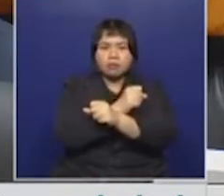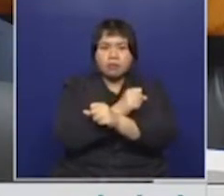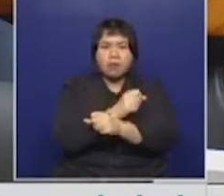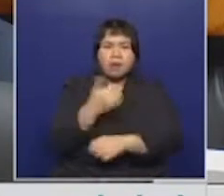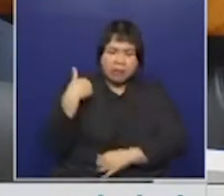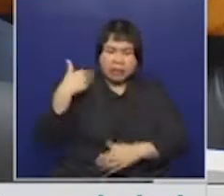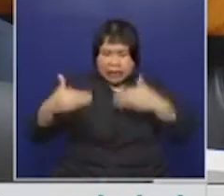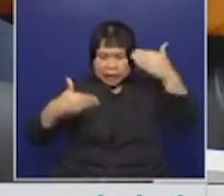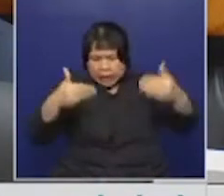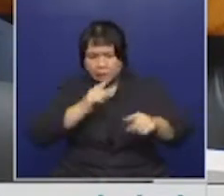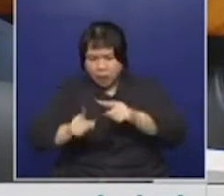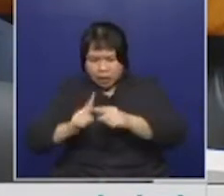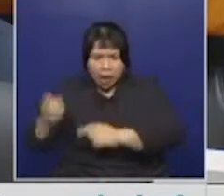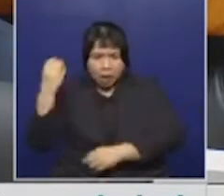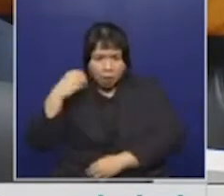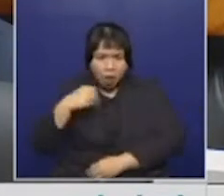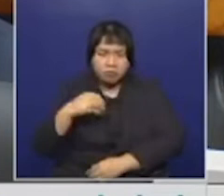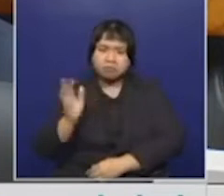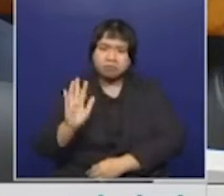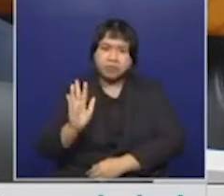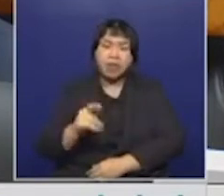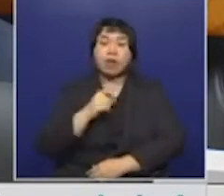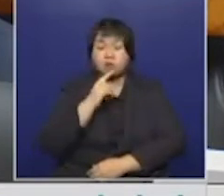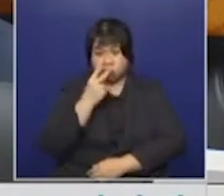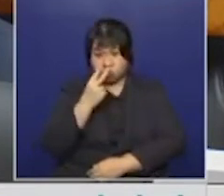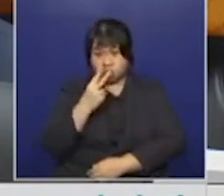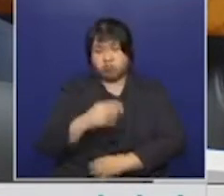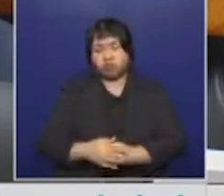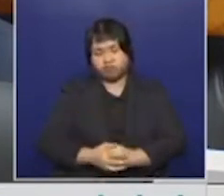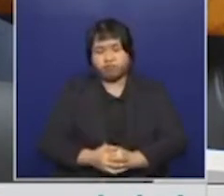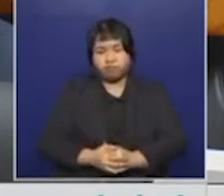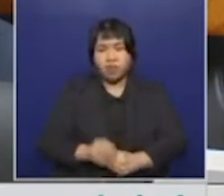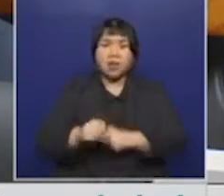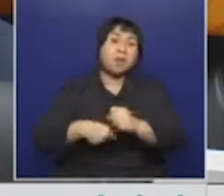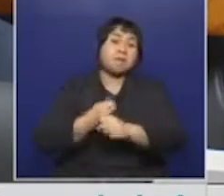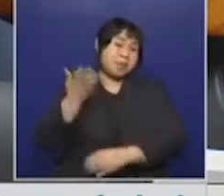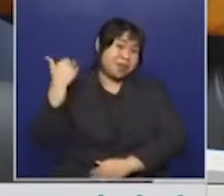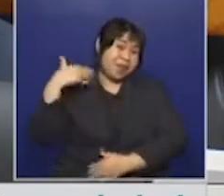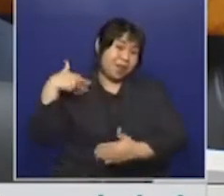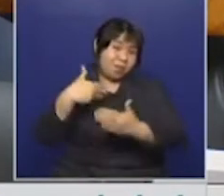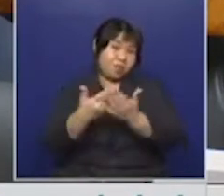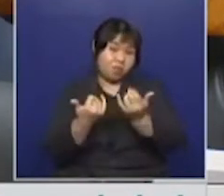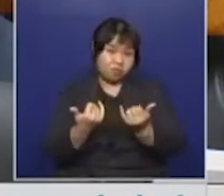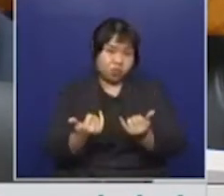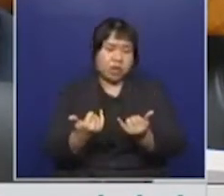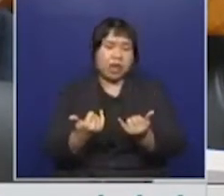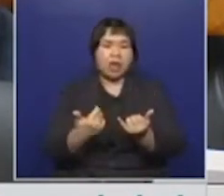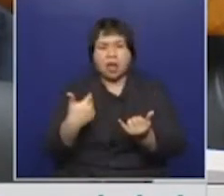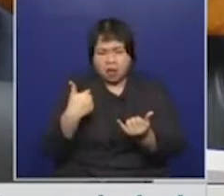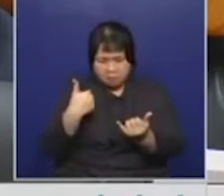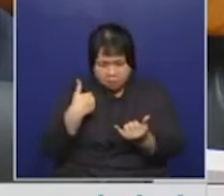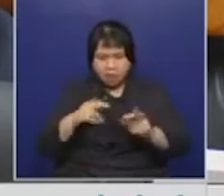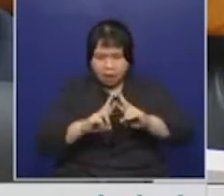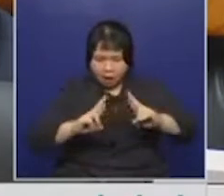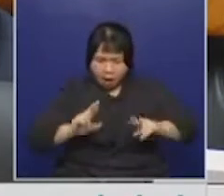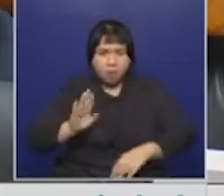Expoแบบนี้อีกเป็นครั้งที่ 2ท่านประธานว่ามีคำว่าตั้งแต่ปีที่แล้วจนถึงปัจจุบันมีหลายสถาน